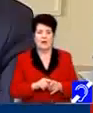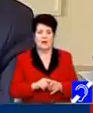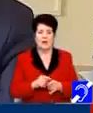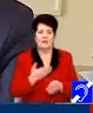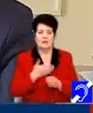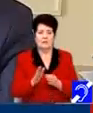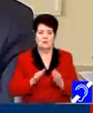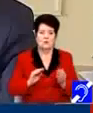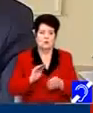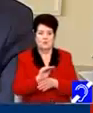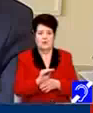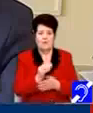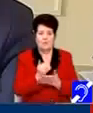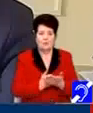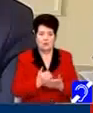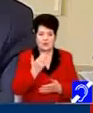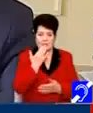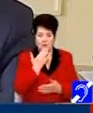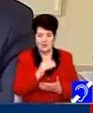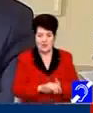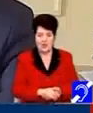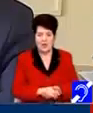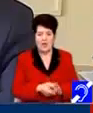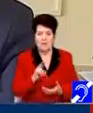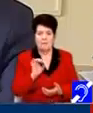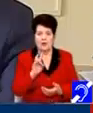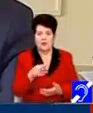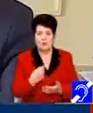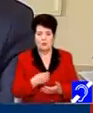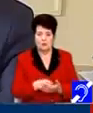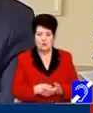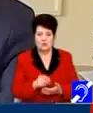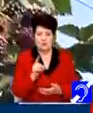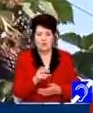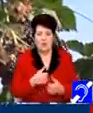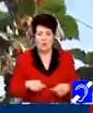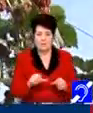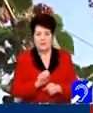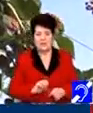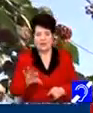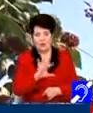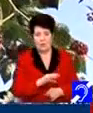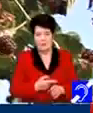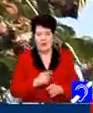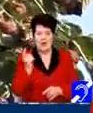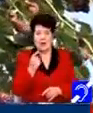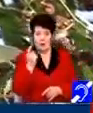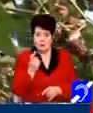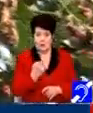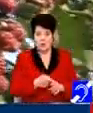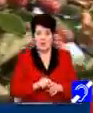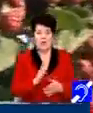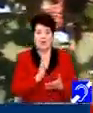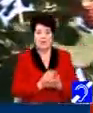bani suplimentari în Fondul Național prin bugetul de stat de la Comisia Europeană. Un alt aspect al agriculturii inteligente